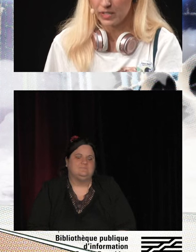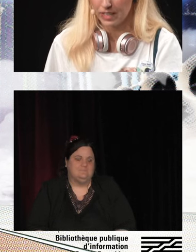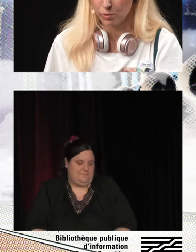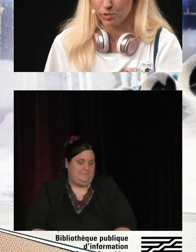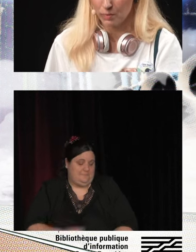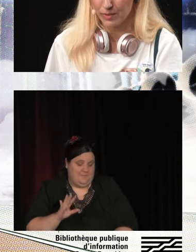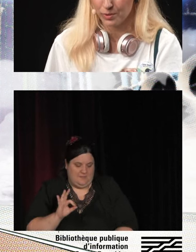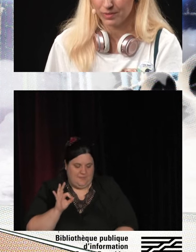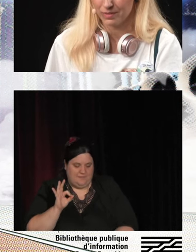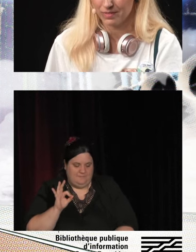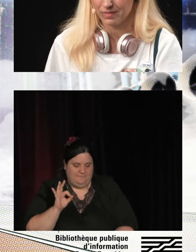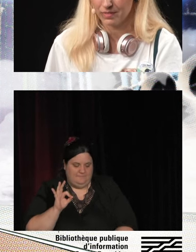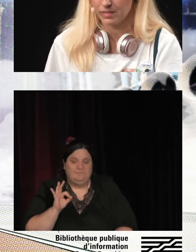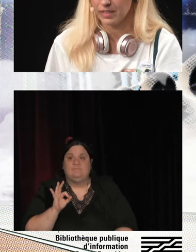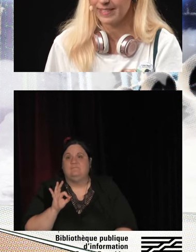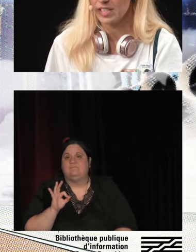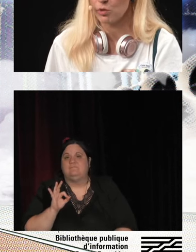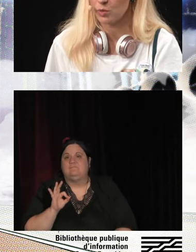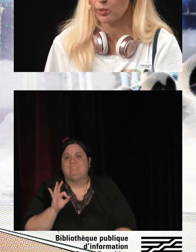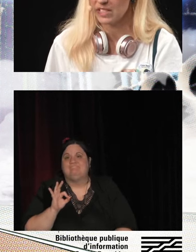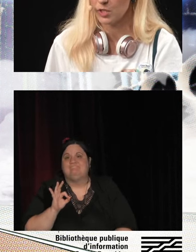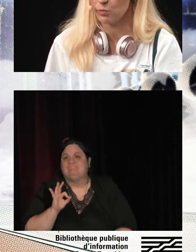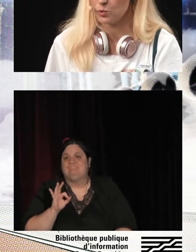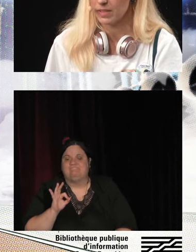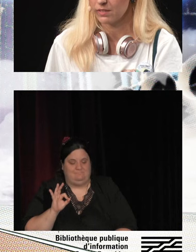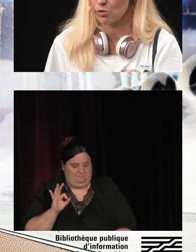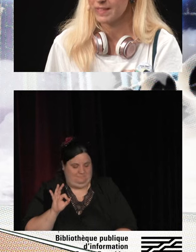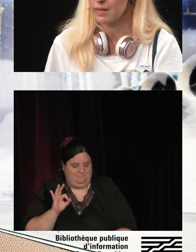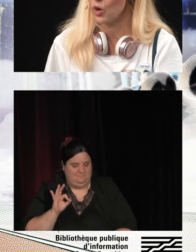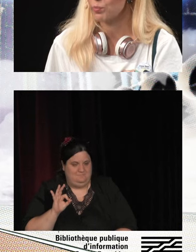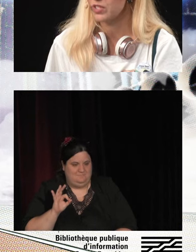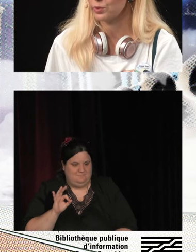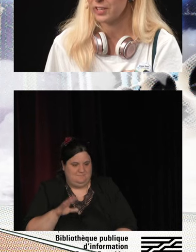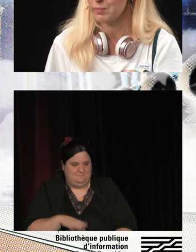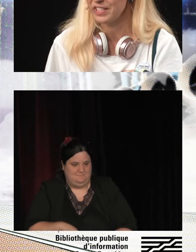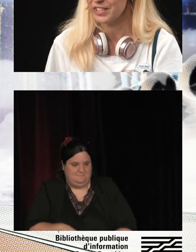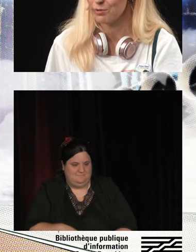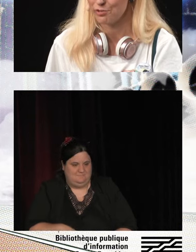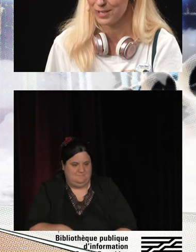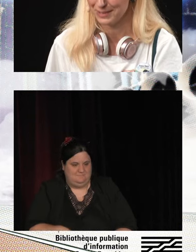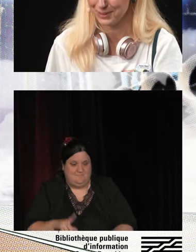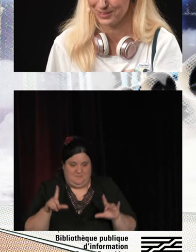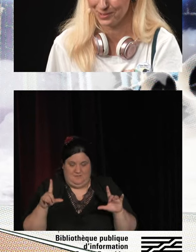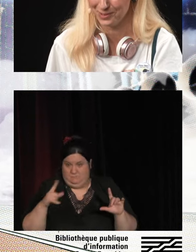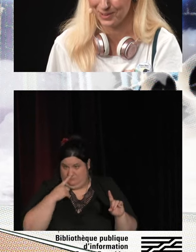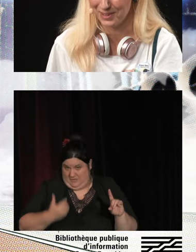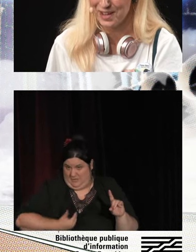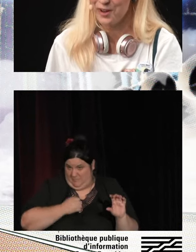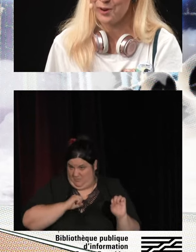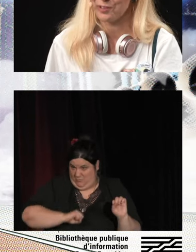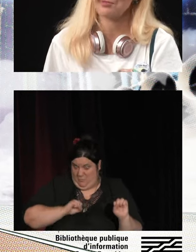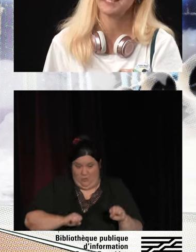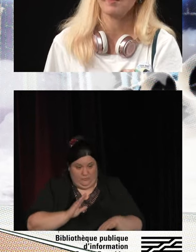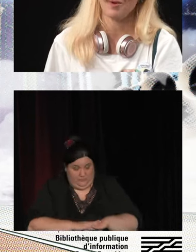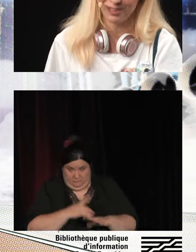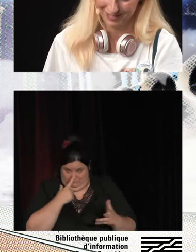En plus, c'est très frustrant parce que techniquement, je pourrais damage boost, mais je suis pas tellement en position de faire la maligne avec le jeu, là.